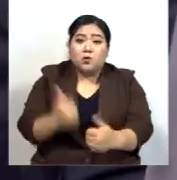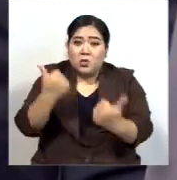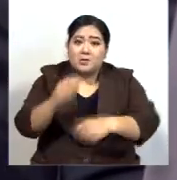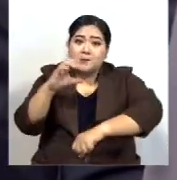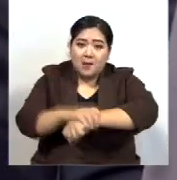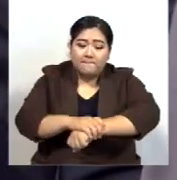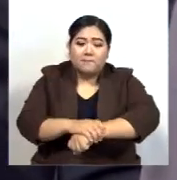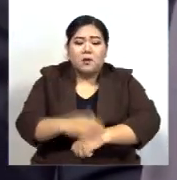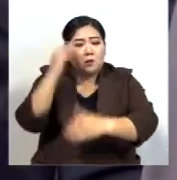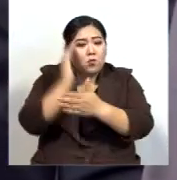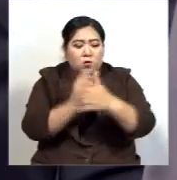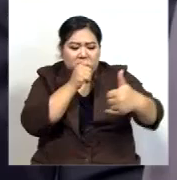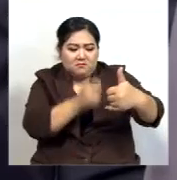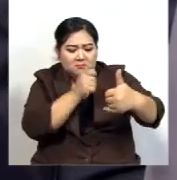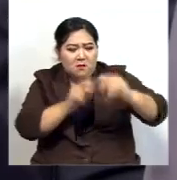าม